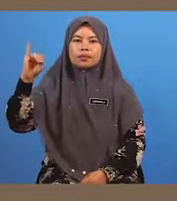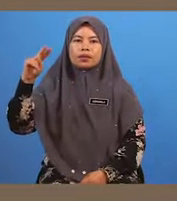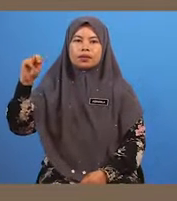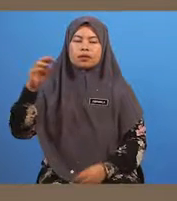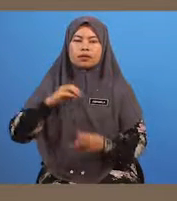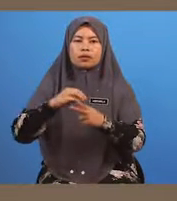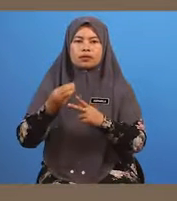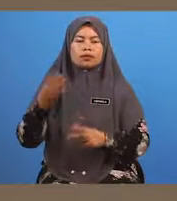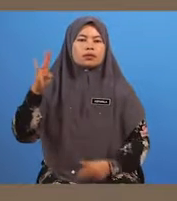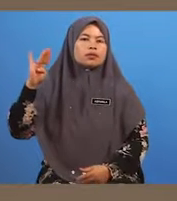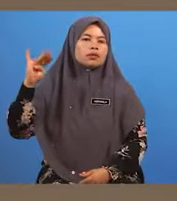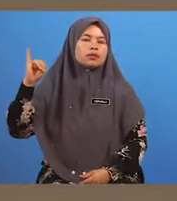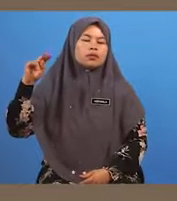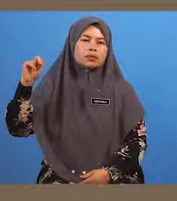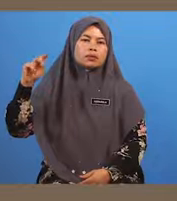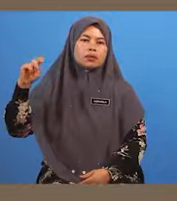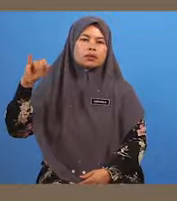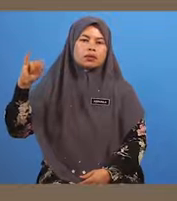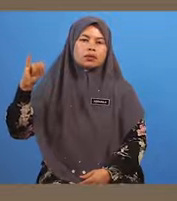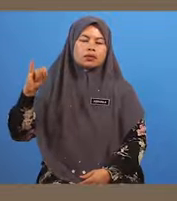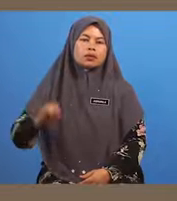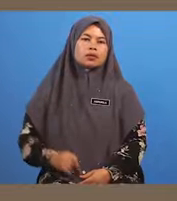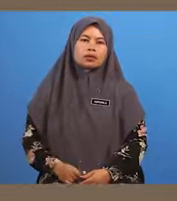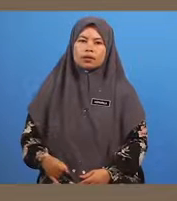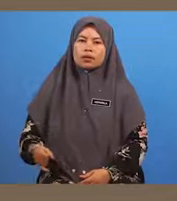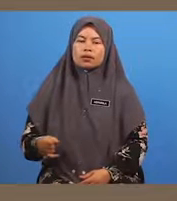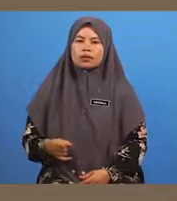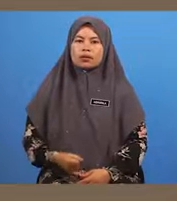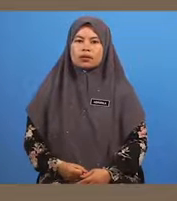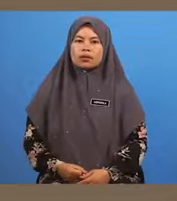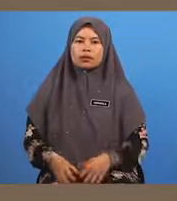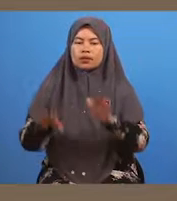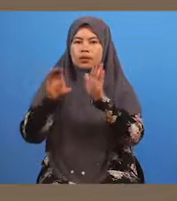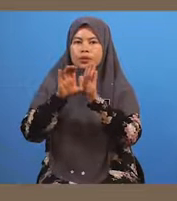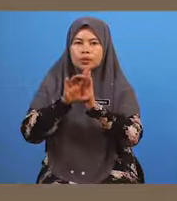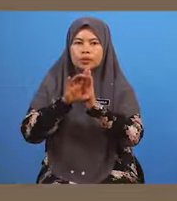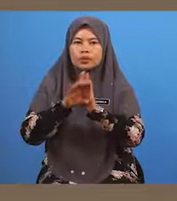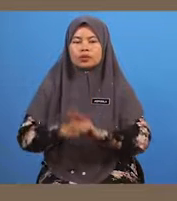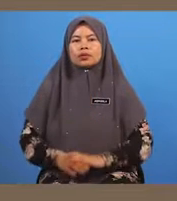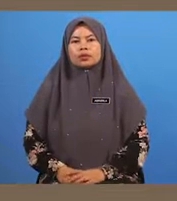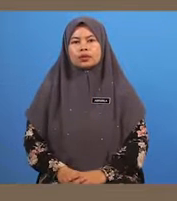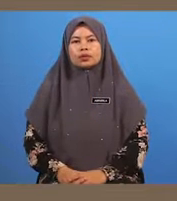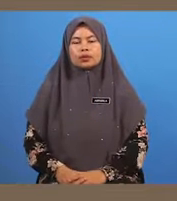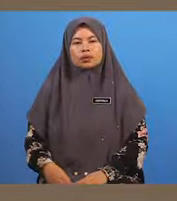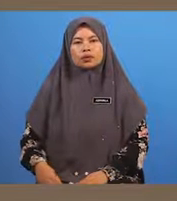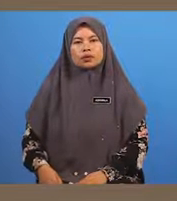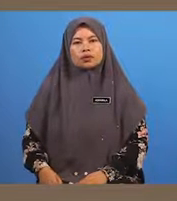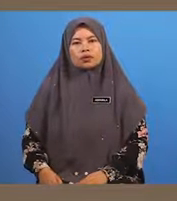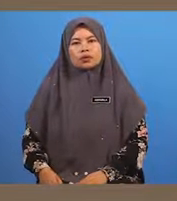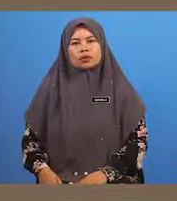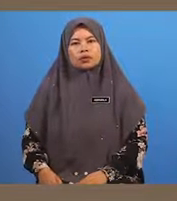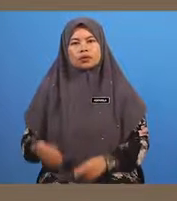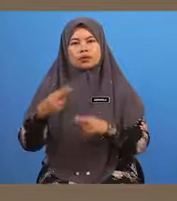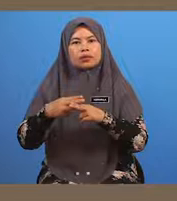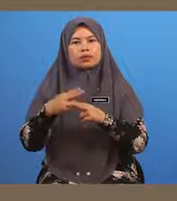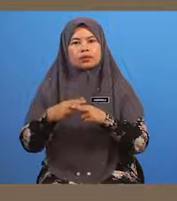angkat kepada bapa angkat. Kita ambil contoh yang ustazah dah berikan pada awal tadi. Ibrahim ialah anak kandung